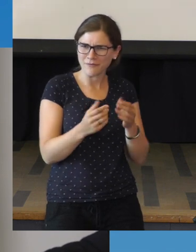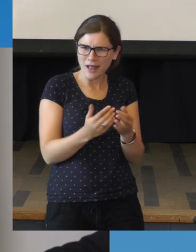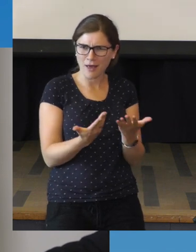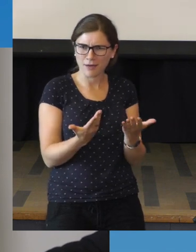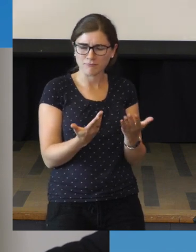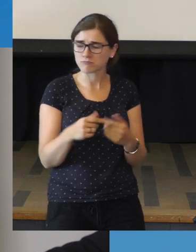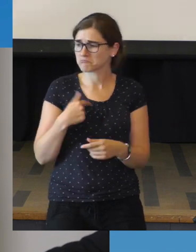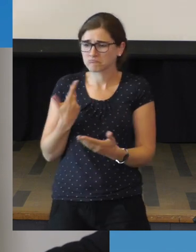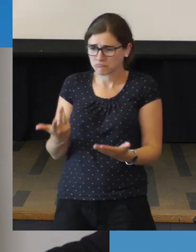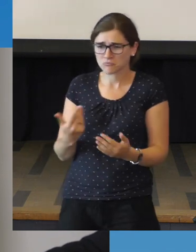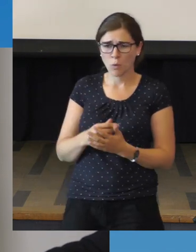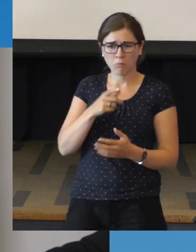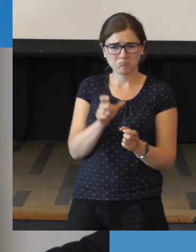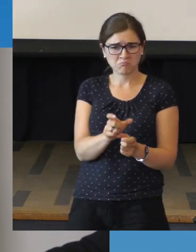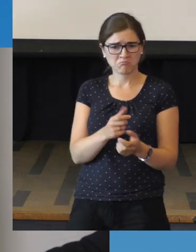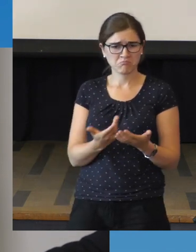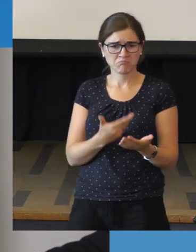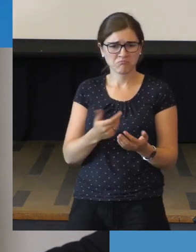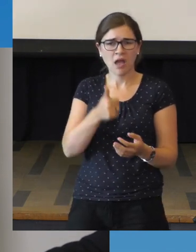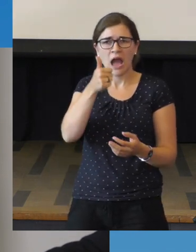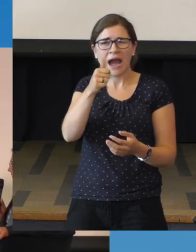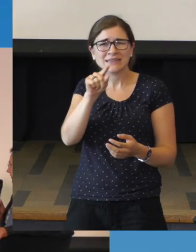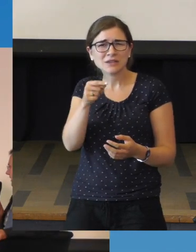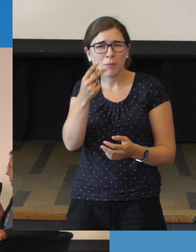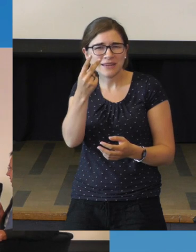Der ist letztlich vorne nur